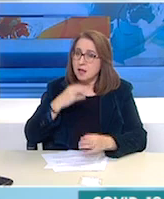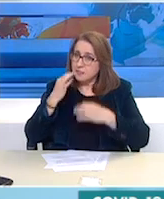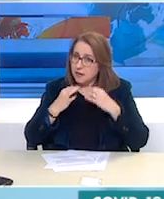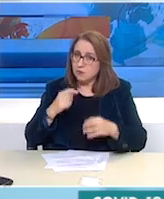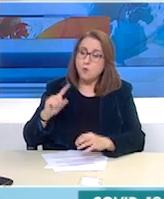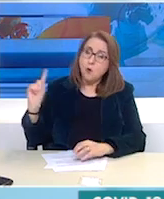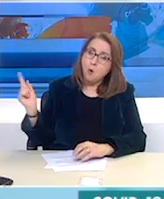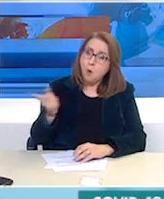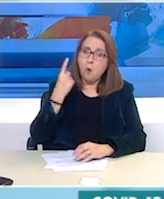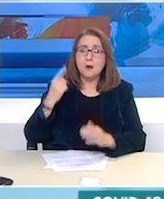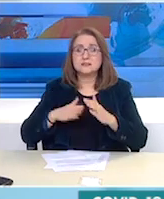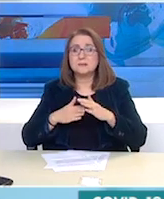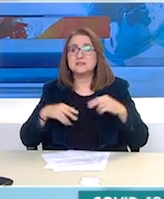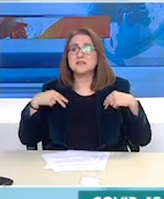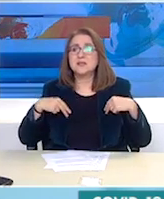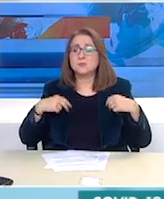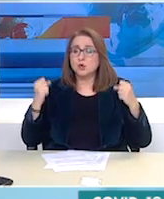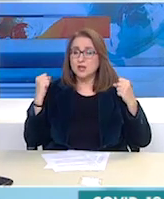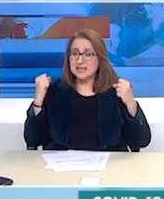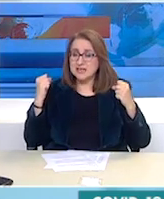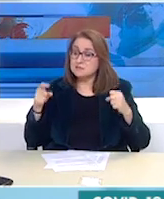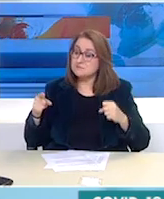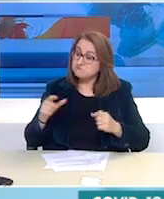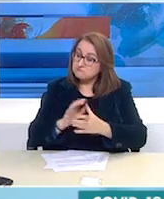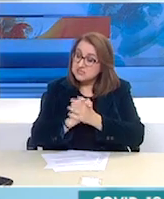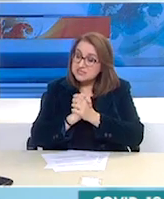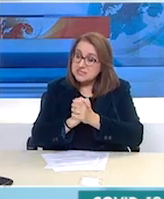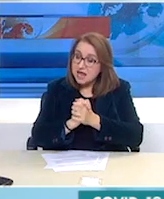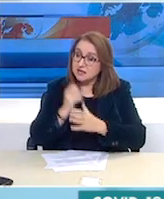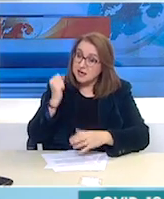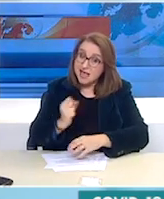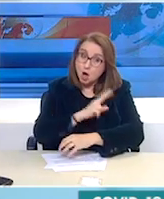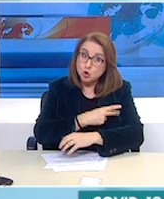Υπουργείου Υγείας, διότι χειριστήκαν με εξαιρετική